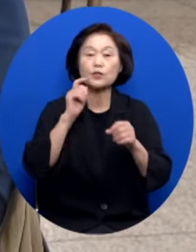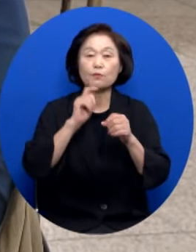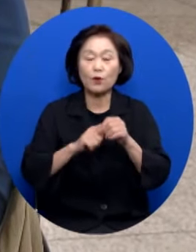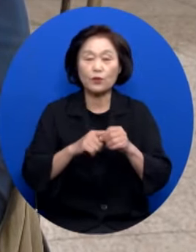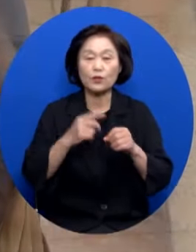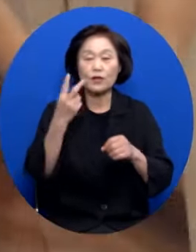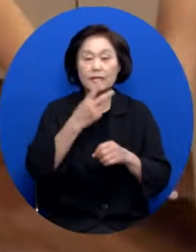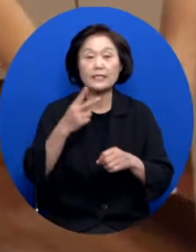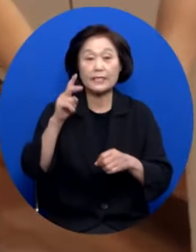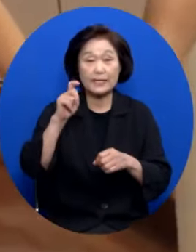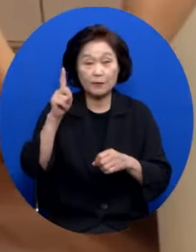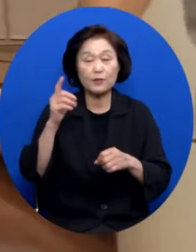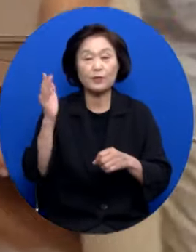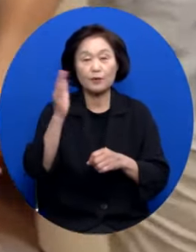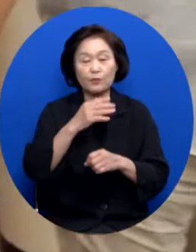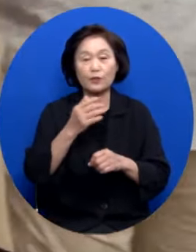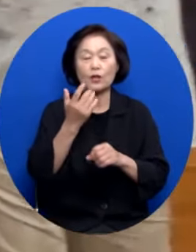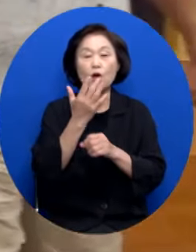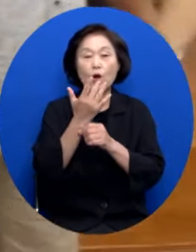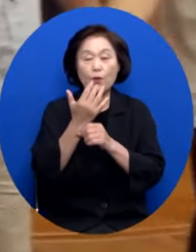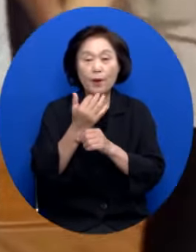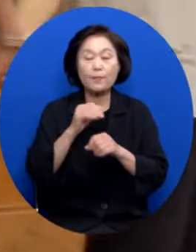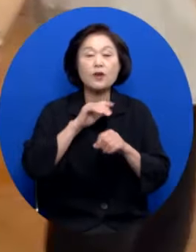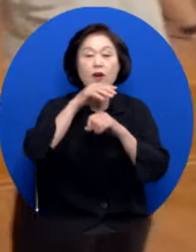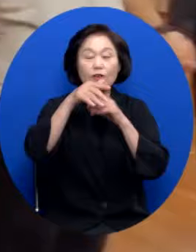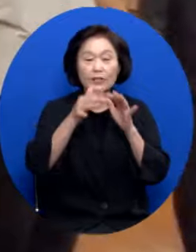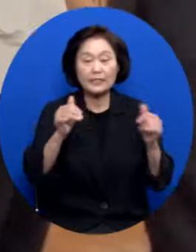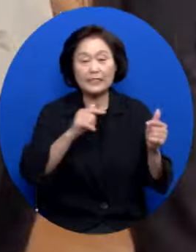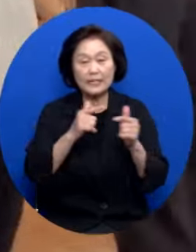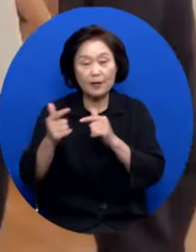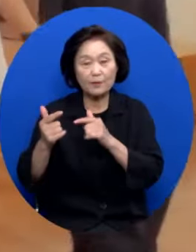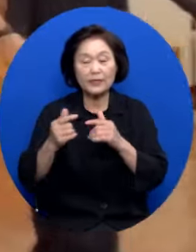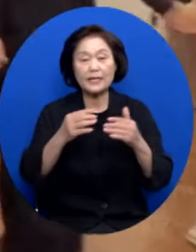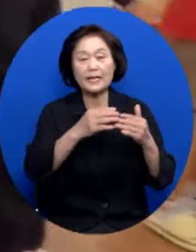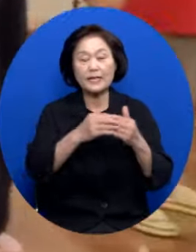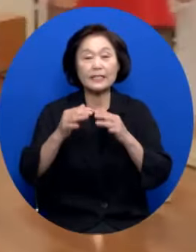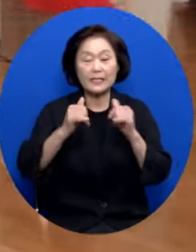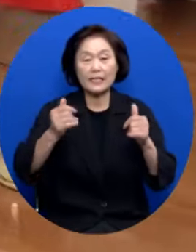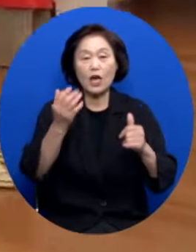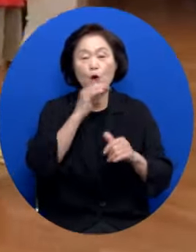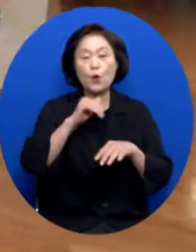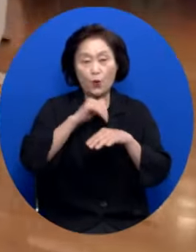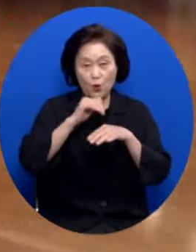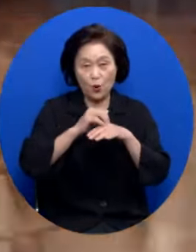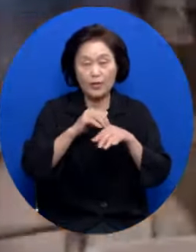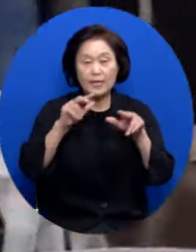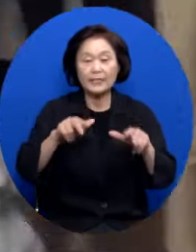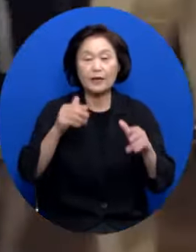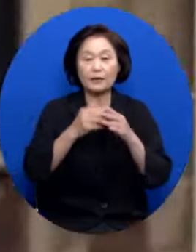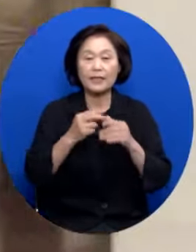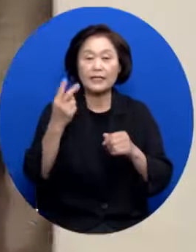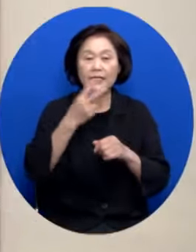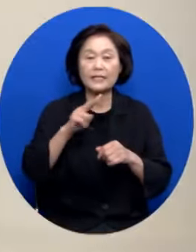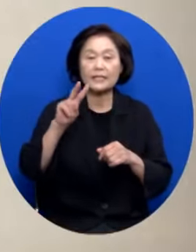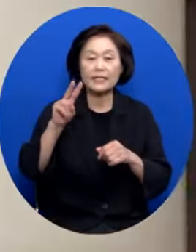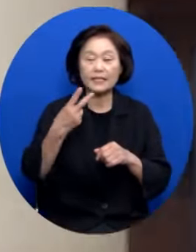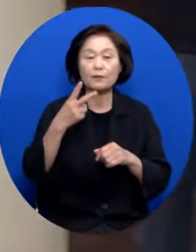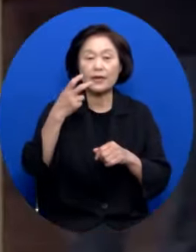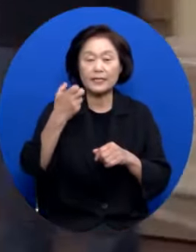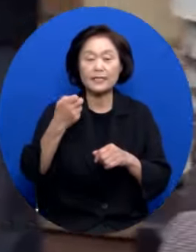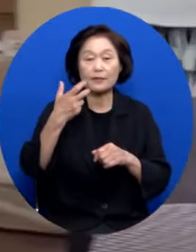지난 2011년부터 횃불 디아스포라 리더십 훈련 프로젝트를 실시해 지금까지